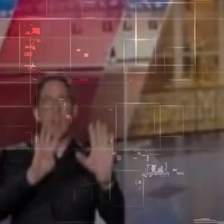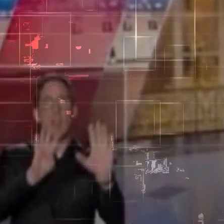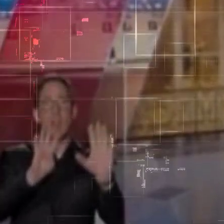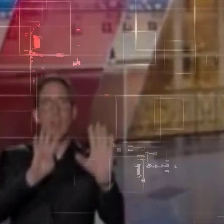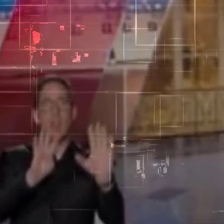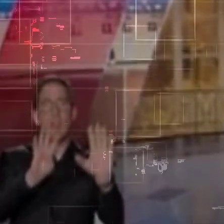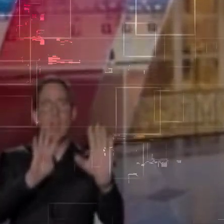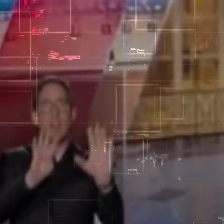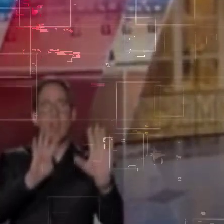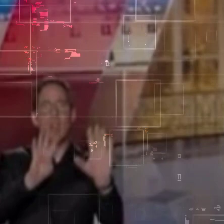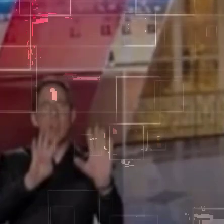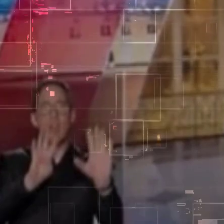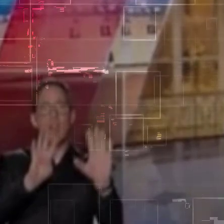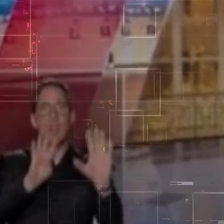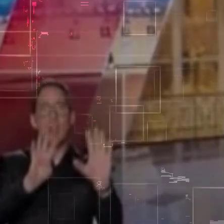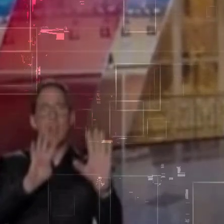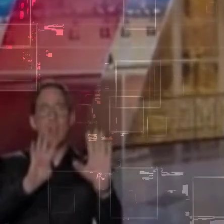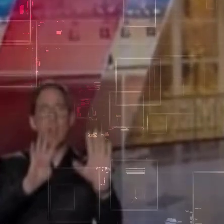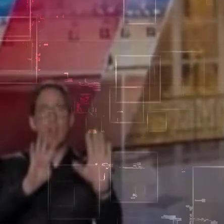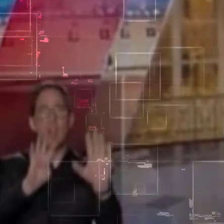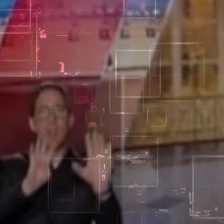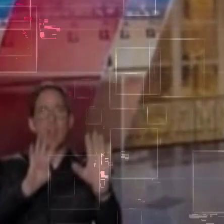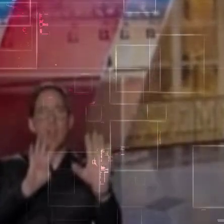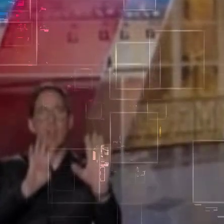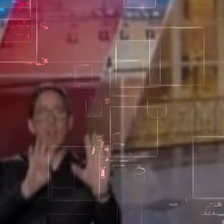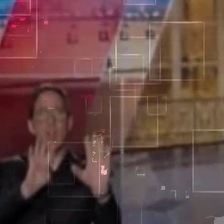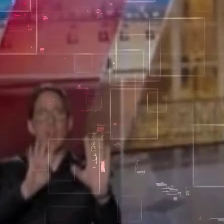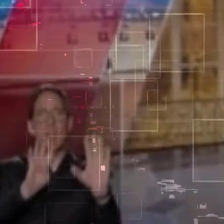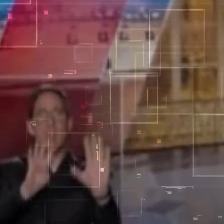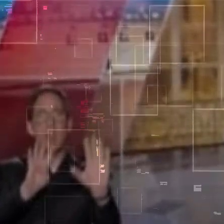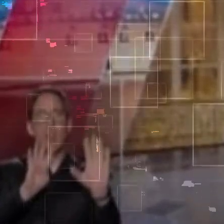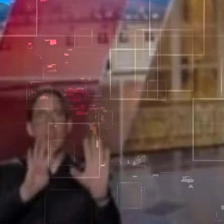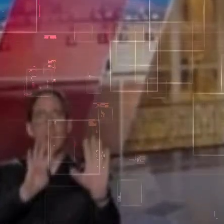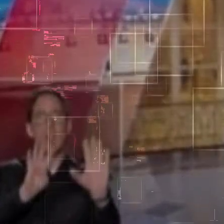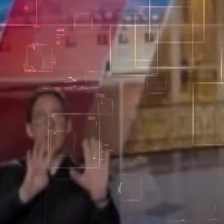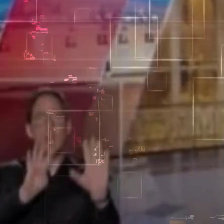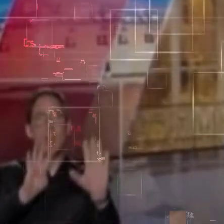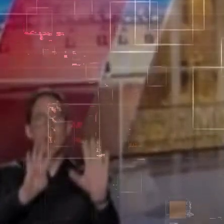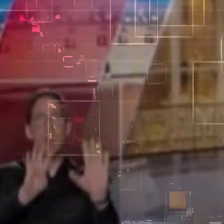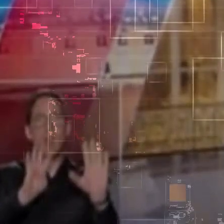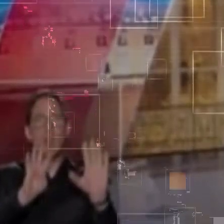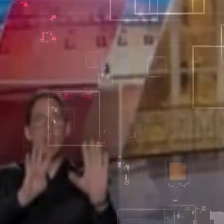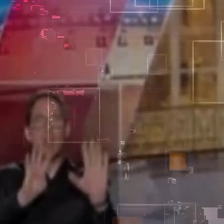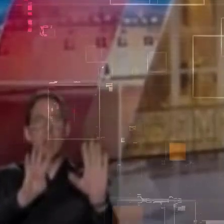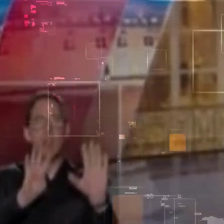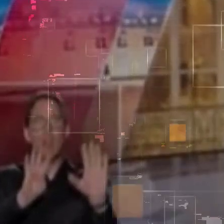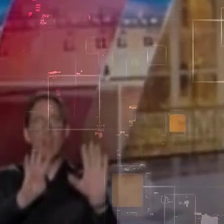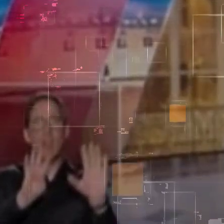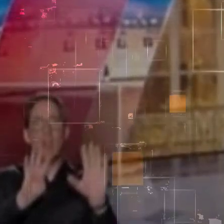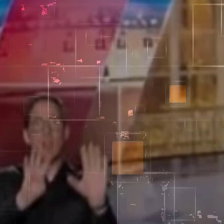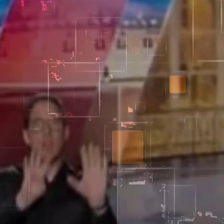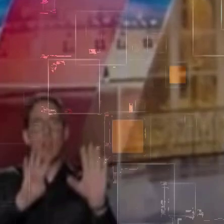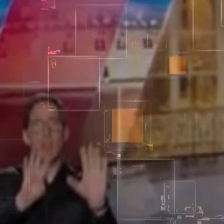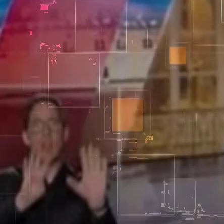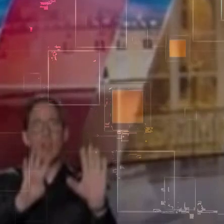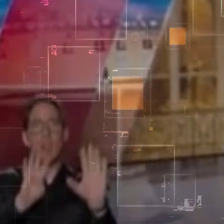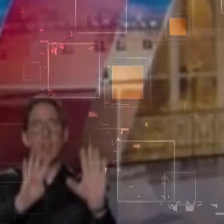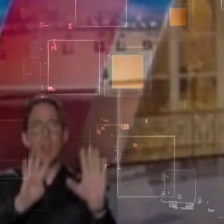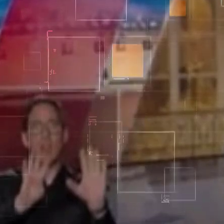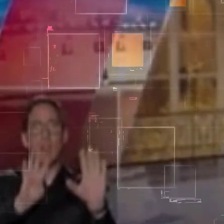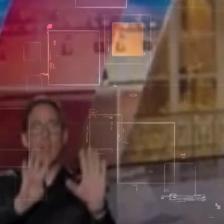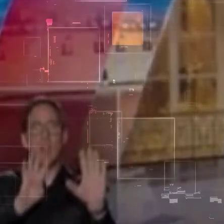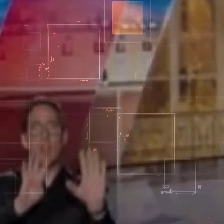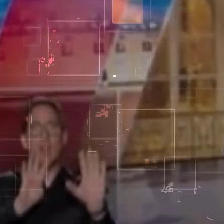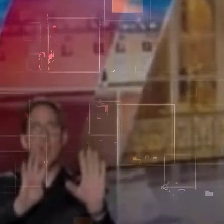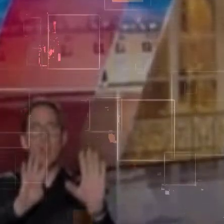il répond à ses petites piques en assénant un « ce n'est pas Gérard Majax ce soir, Madame Le Pen ». Une référence qui a